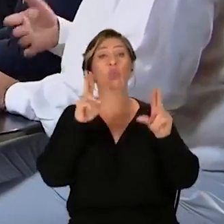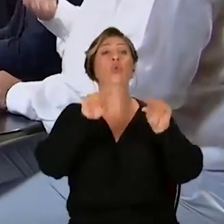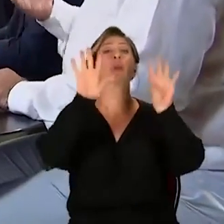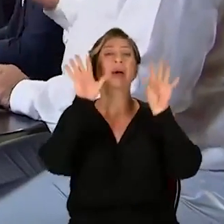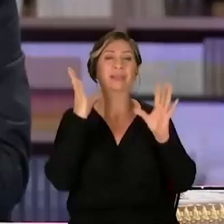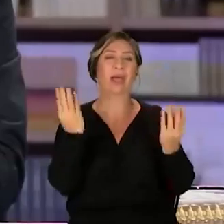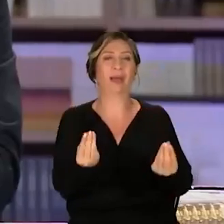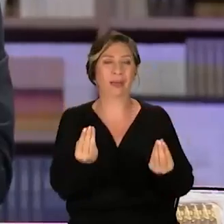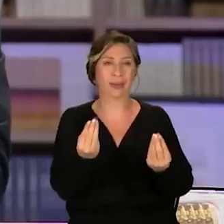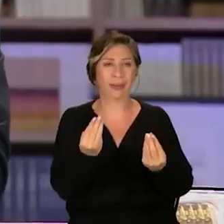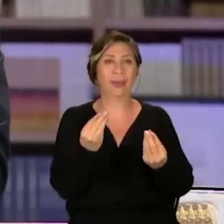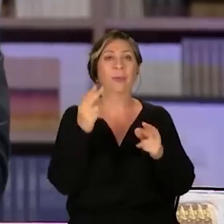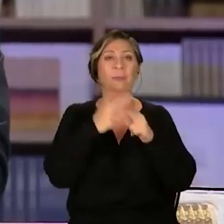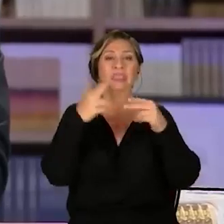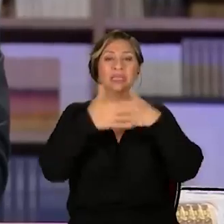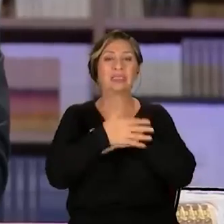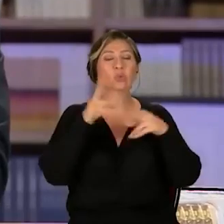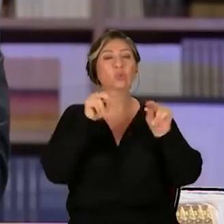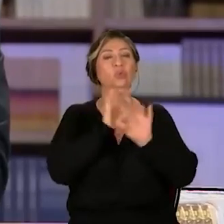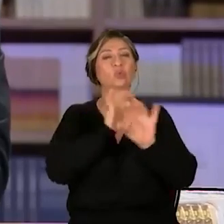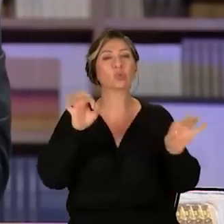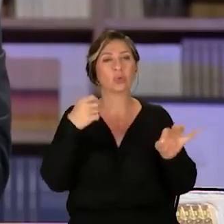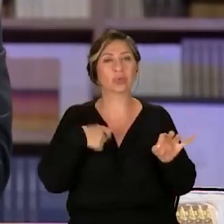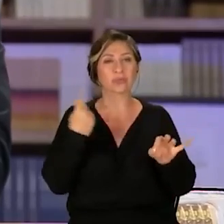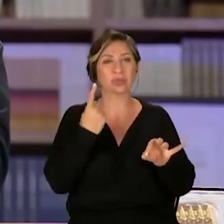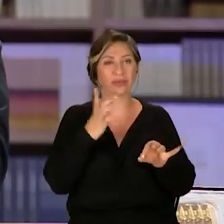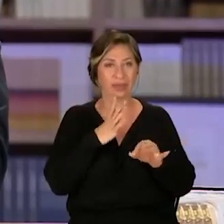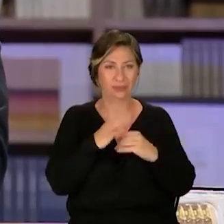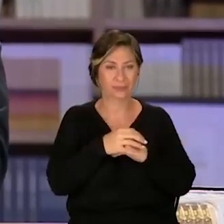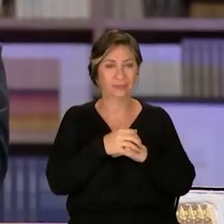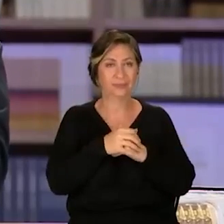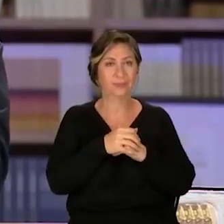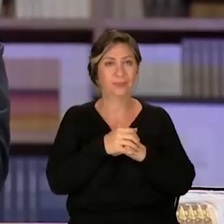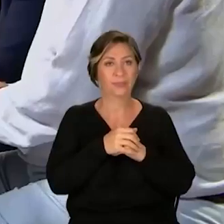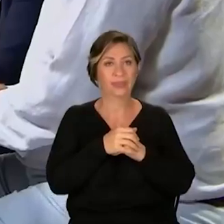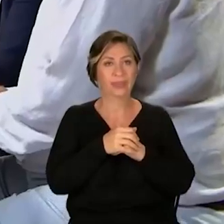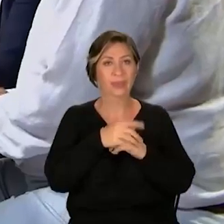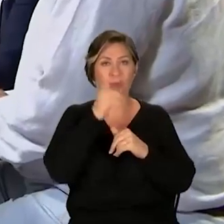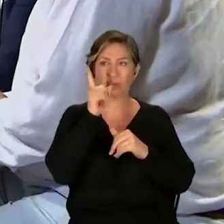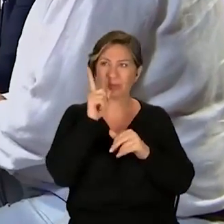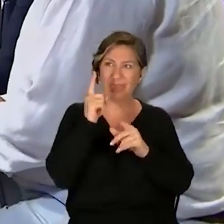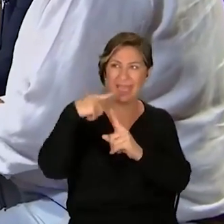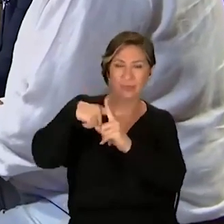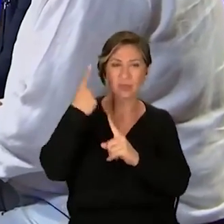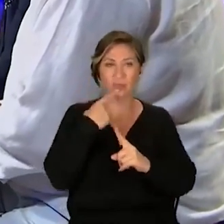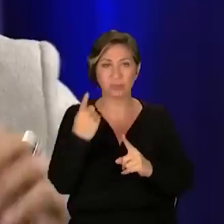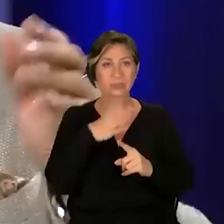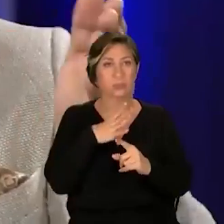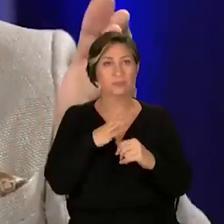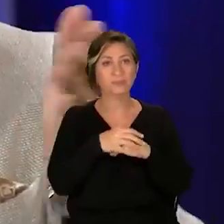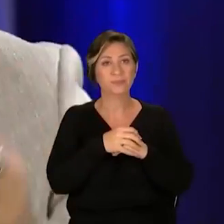Süresi... Dolayısıyla... Pazar gecesi uykusuzluğu diye özel bir şey var. Hocam tamamlayacak bir şey söylemek istiyorum.